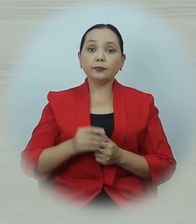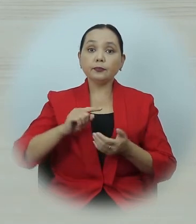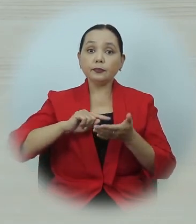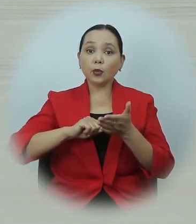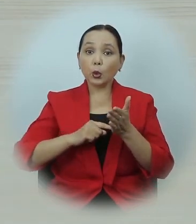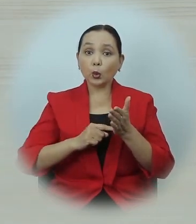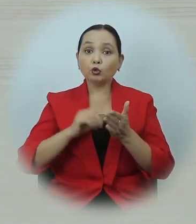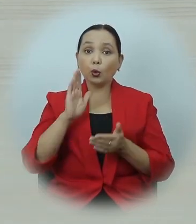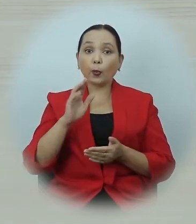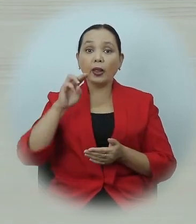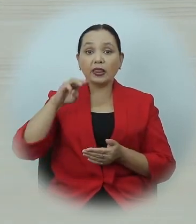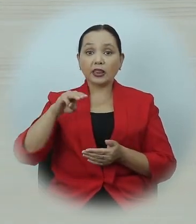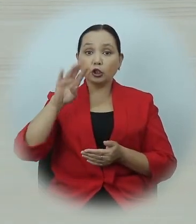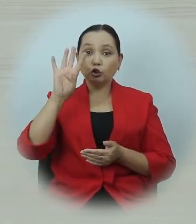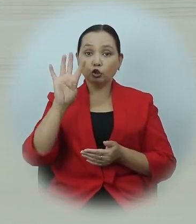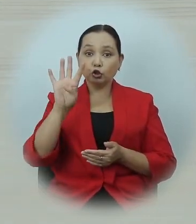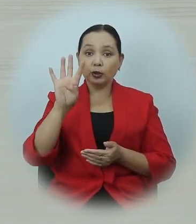Ставим точку Т4.